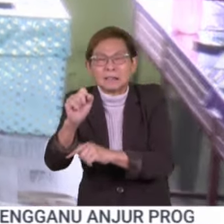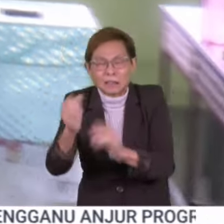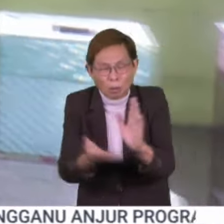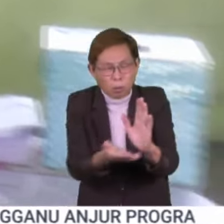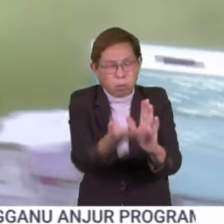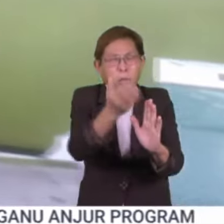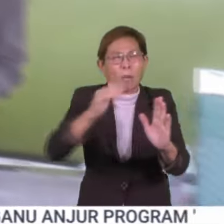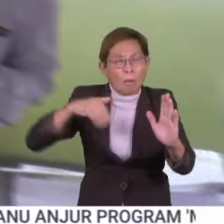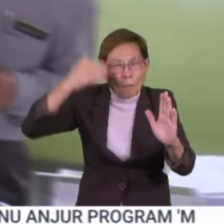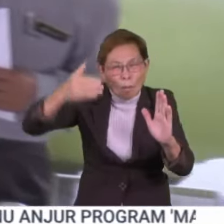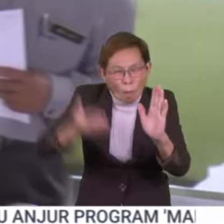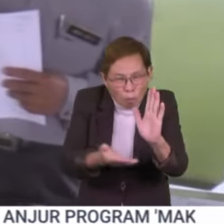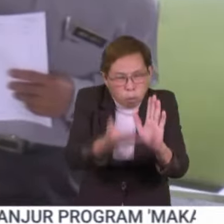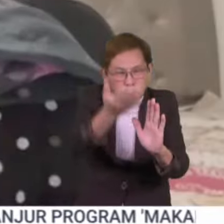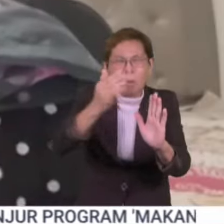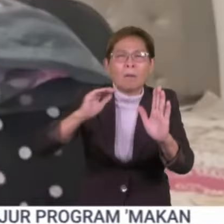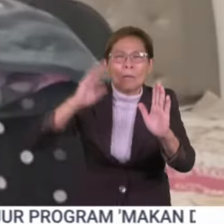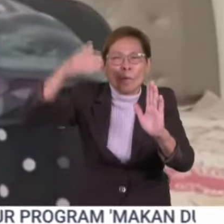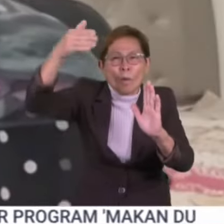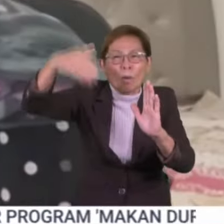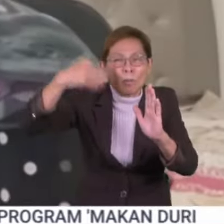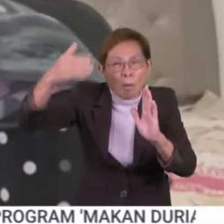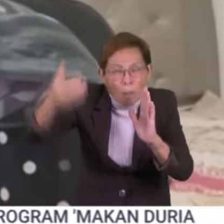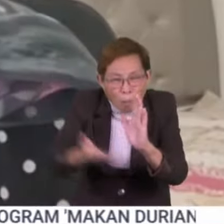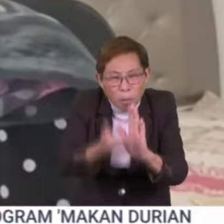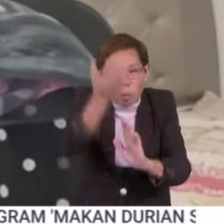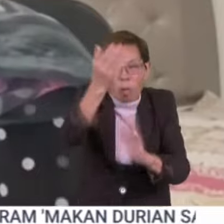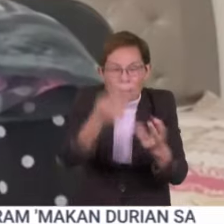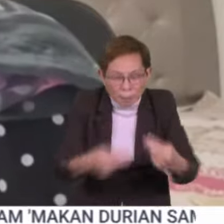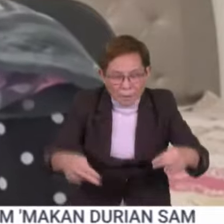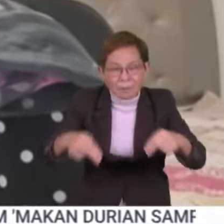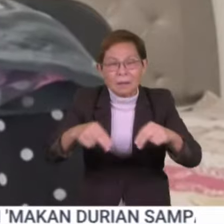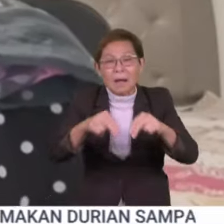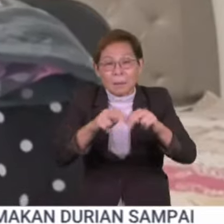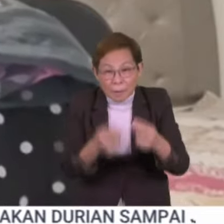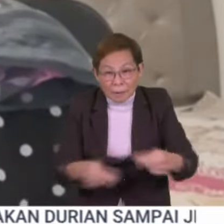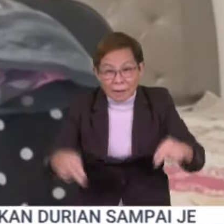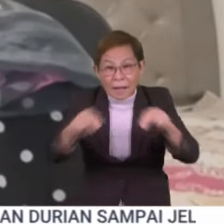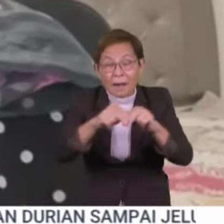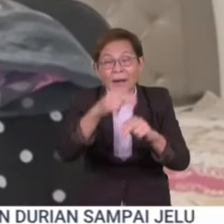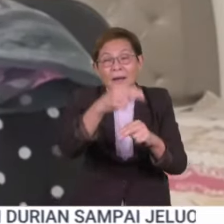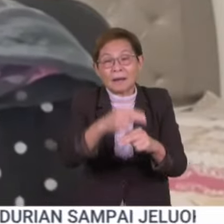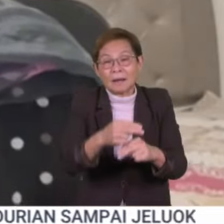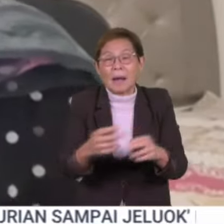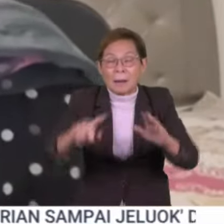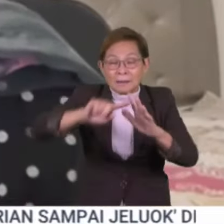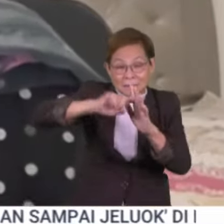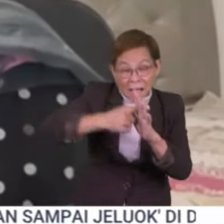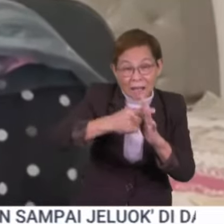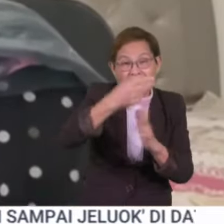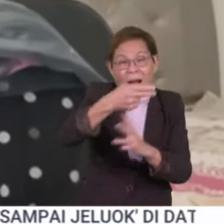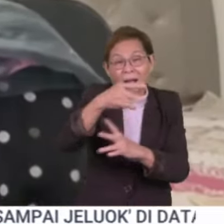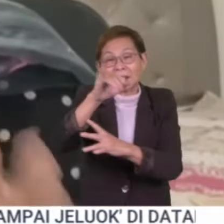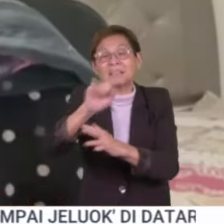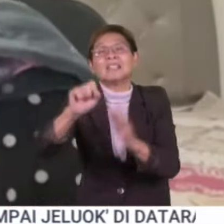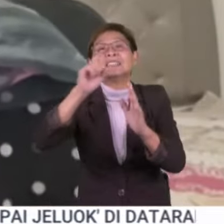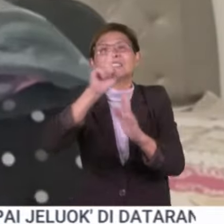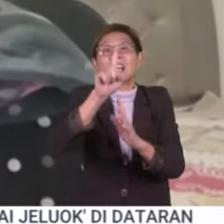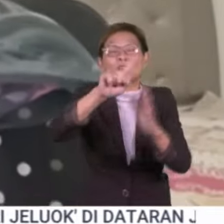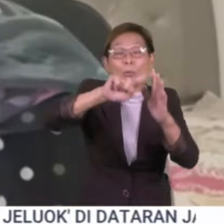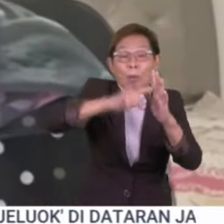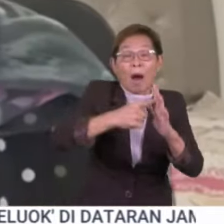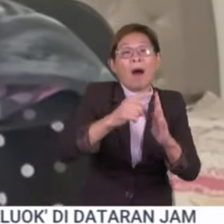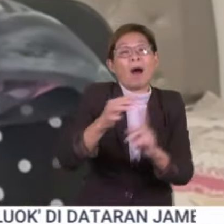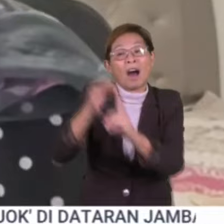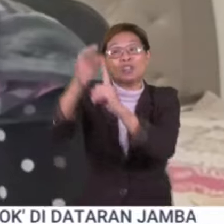dari semasa ke semasa. Jadi pengenalan pelaksanaan hadis ini adalah satu permulaan yang kita lihat yang dihaskan